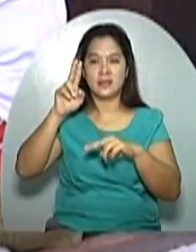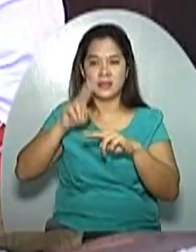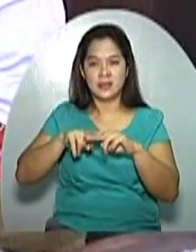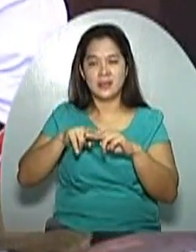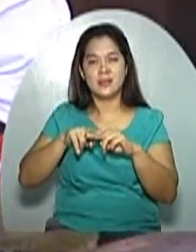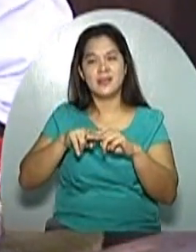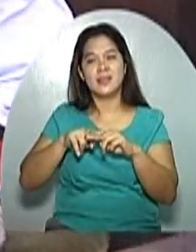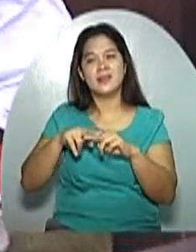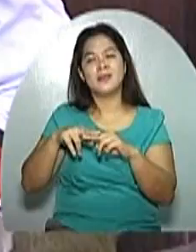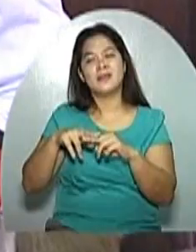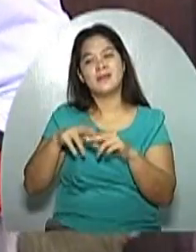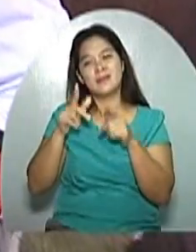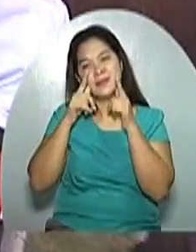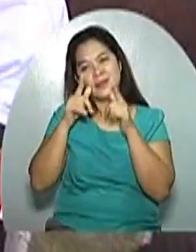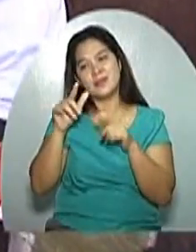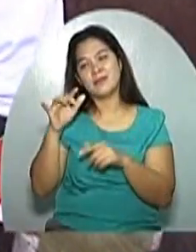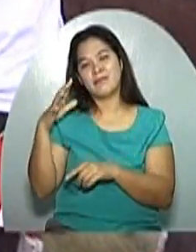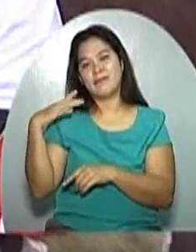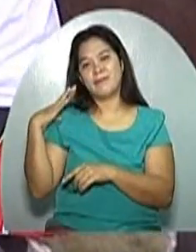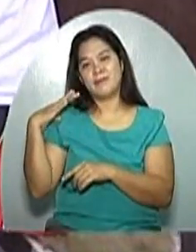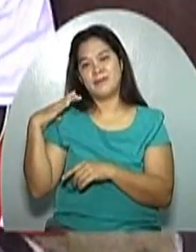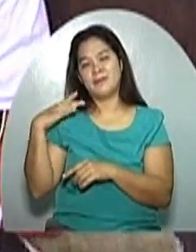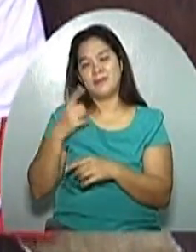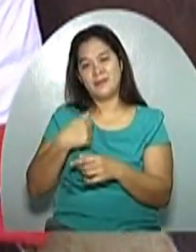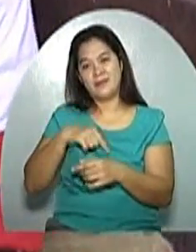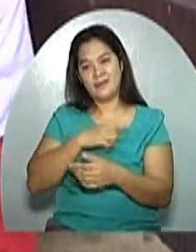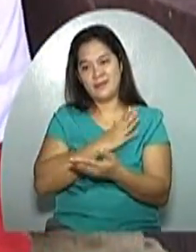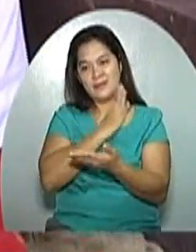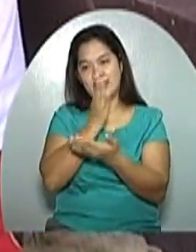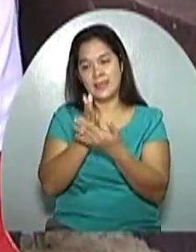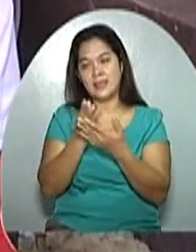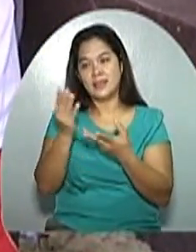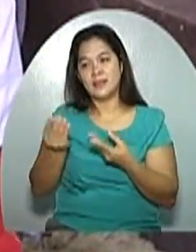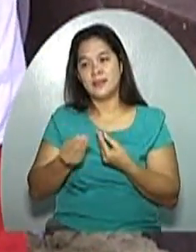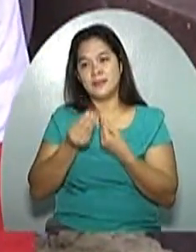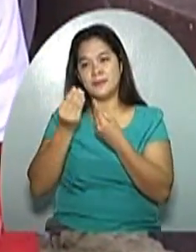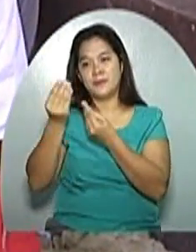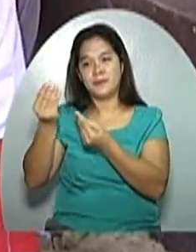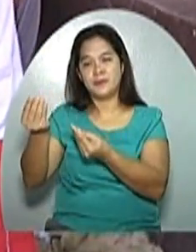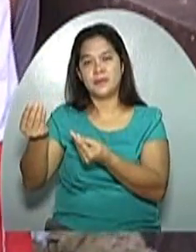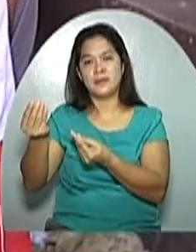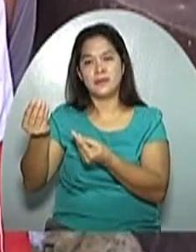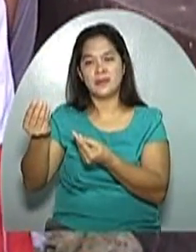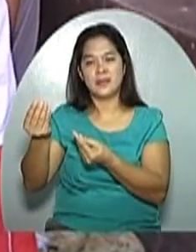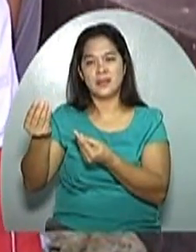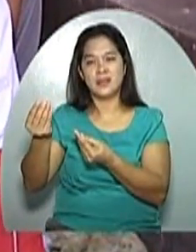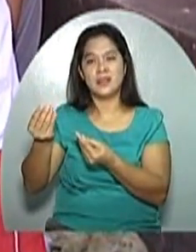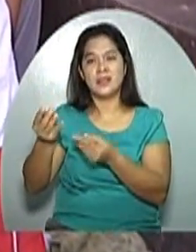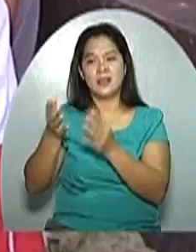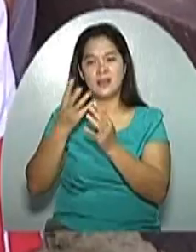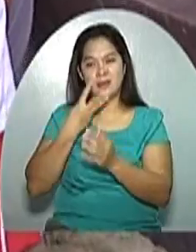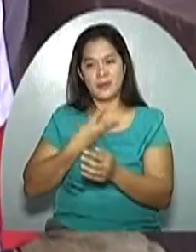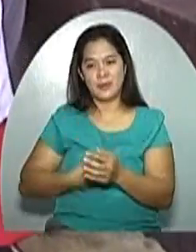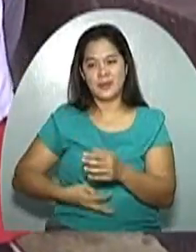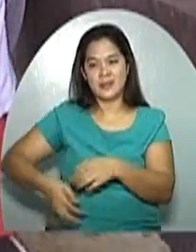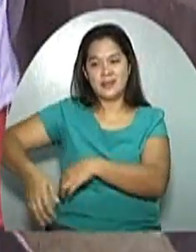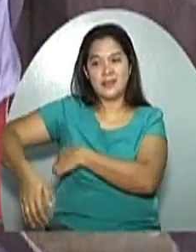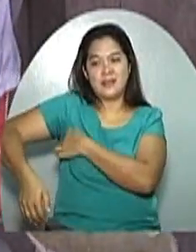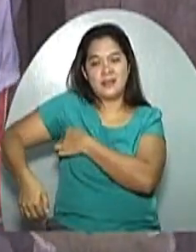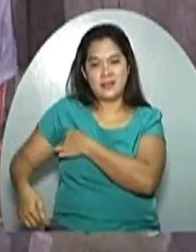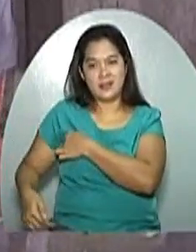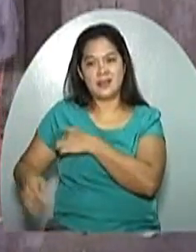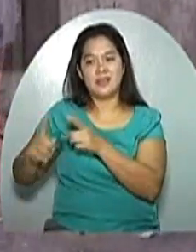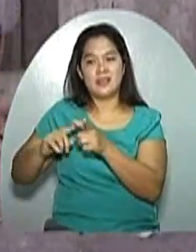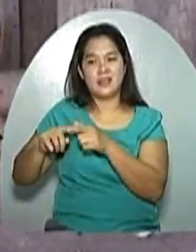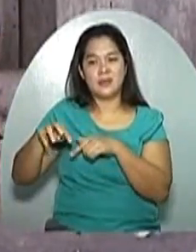nakaupo, tila naghihintay sa aming pagdating. Ibinigay namin sa kanya ang kanyang hiling na